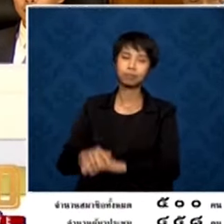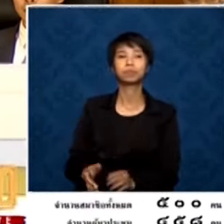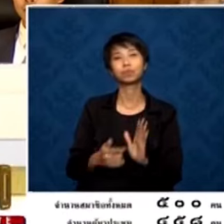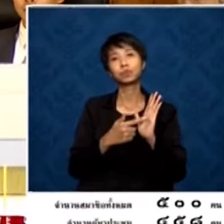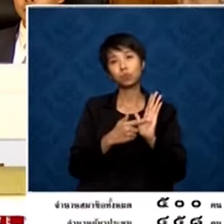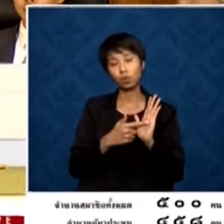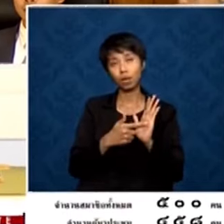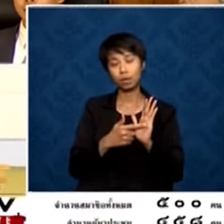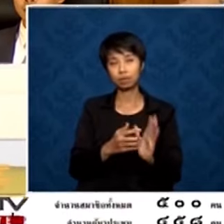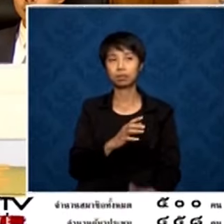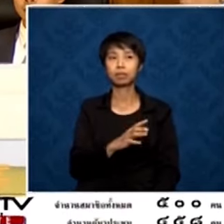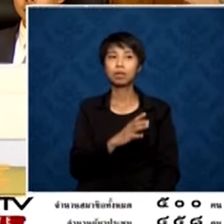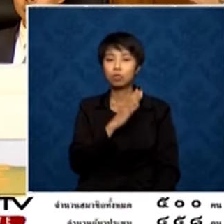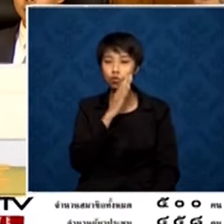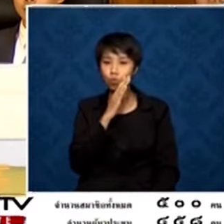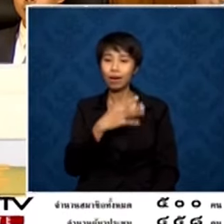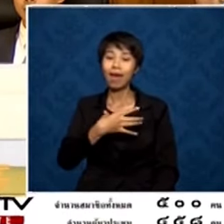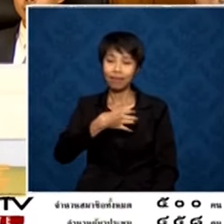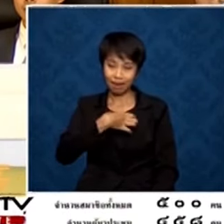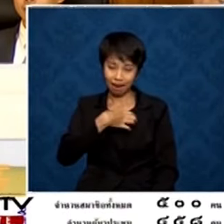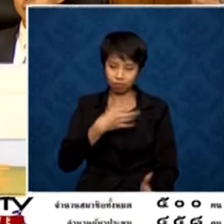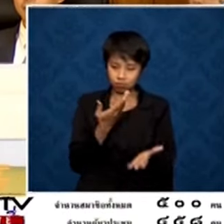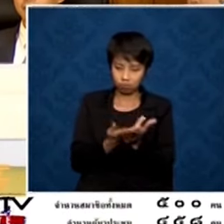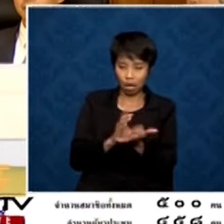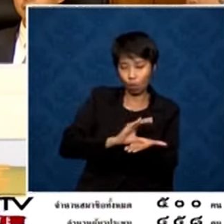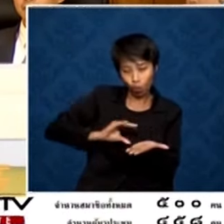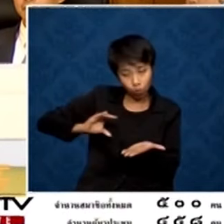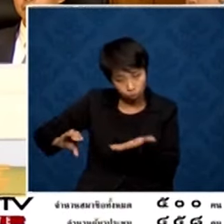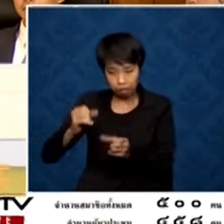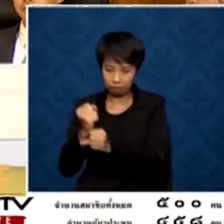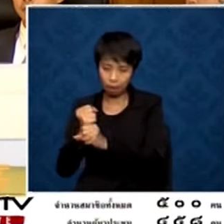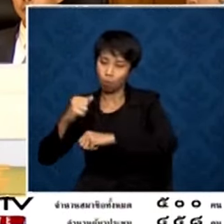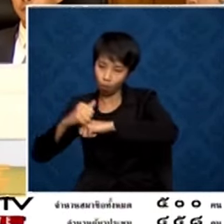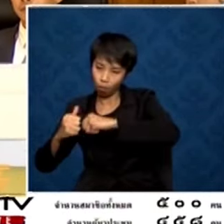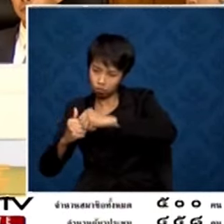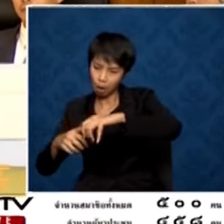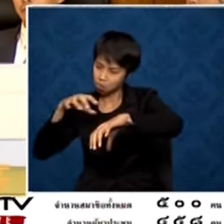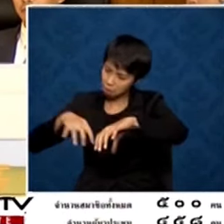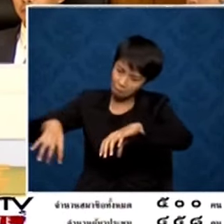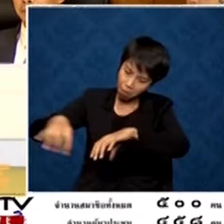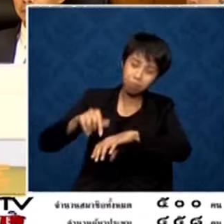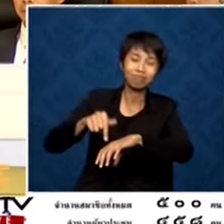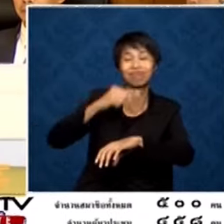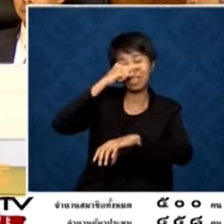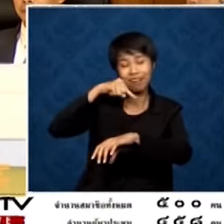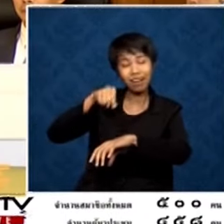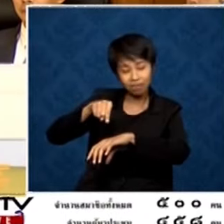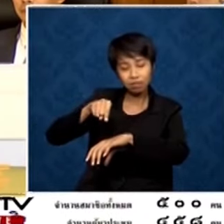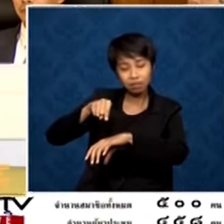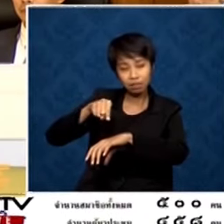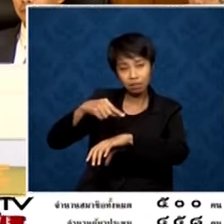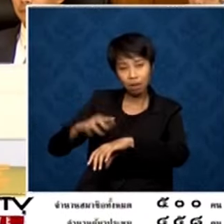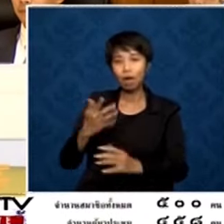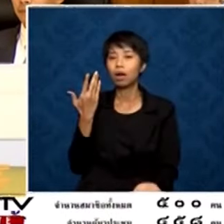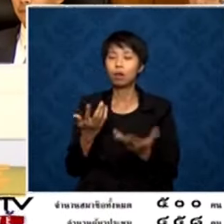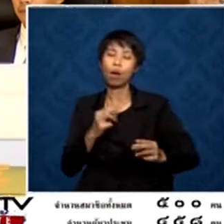หมายว่าจะสามารถเดินหน้าเรื่องเปิด Entertainment Complexได้ตัวกฎหมายขณะนี้ยังไม่รอมลับอยังไม่รองรับอันนี้